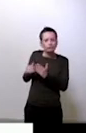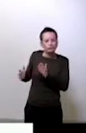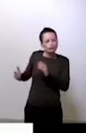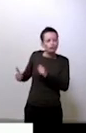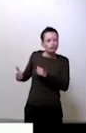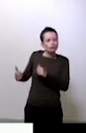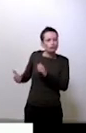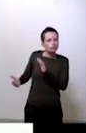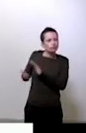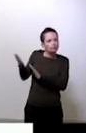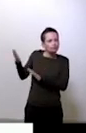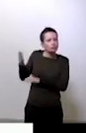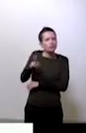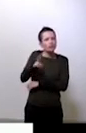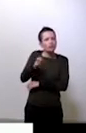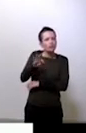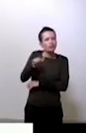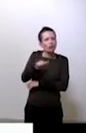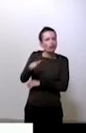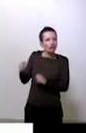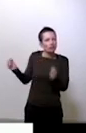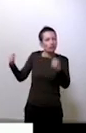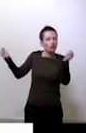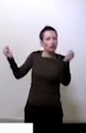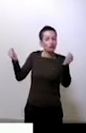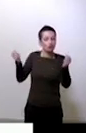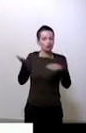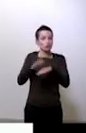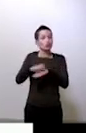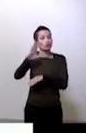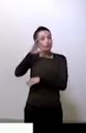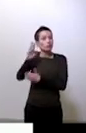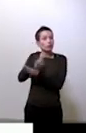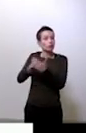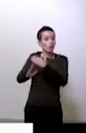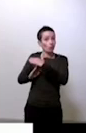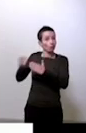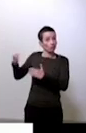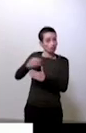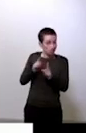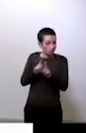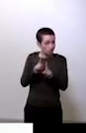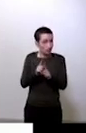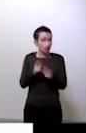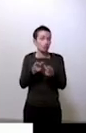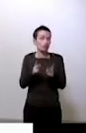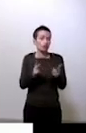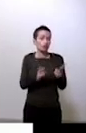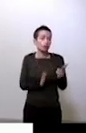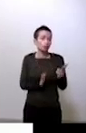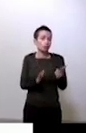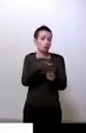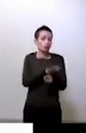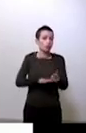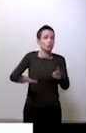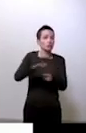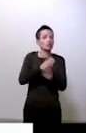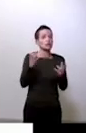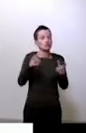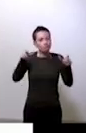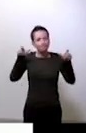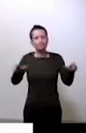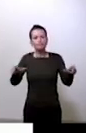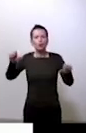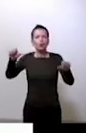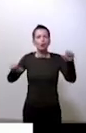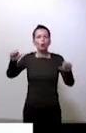en VFA. Et la Chambre régionale des comptes nous dit aussi que Bordeaux Métropole a souhaité encadrer la concurrence